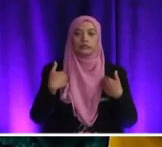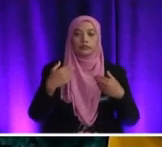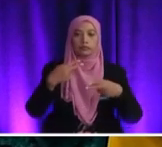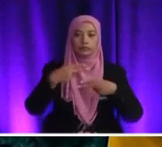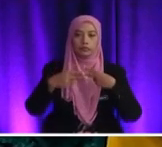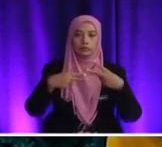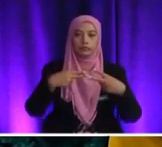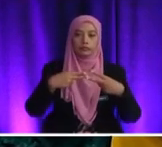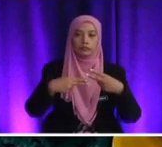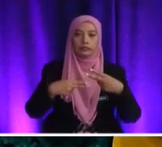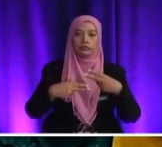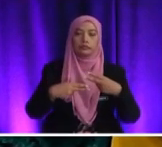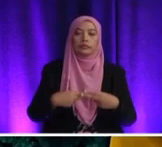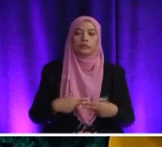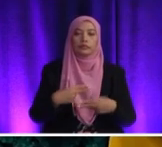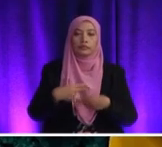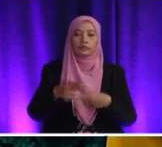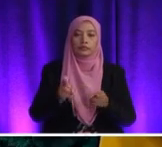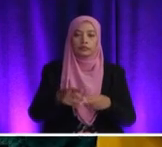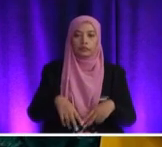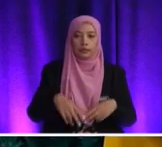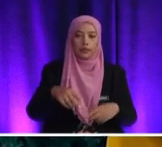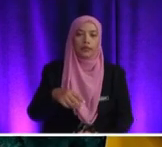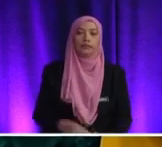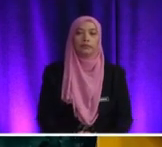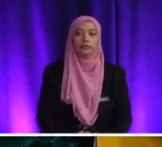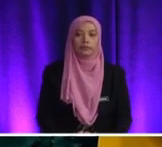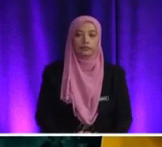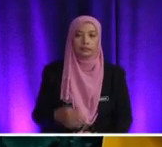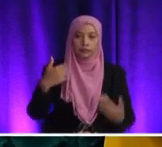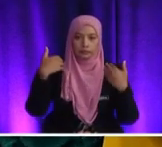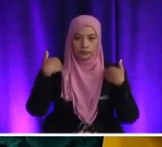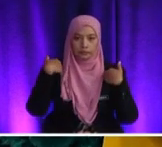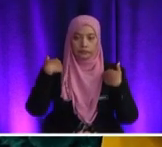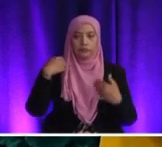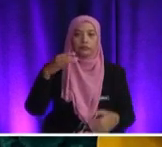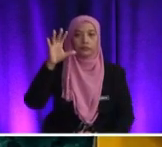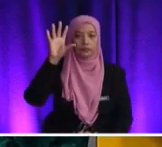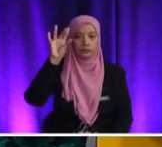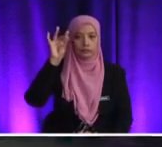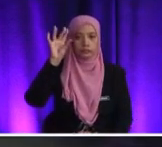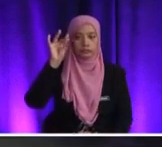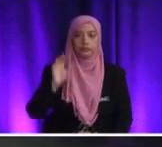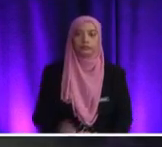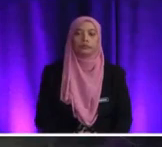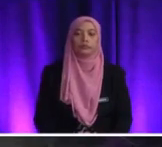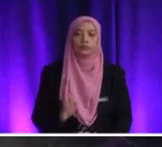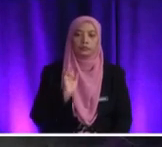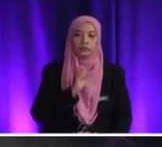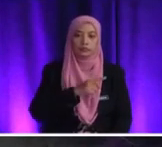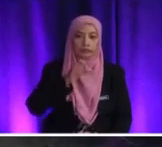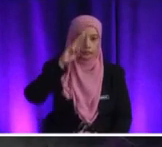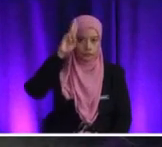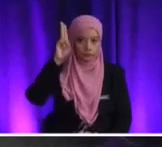bintang-bintang banyaknya dipilih Yeti tekan belajar sambil menguji beribadah kita kalau boleh